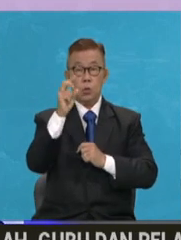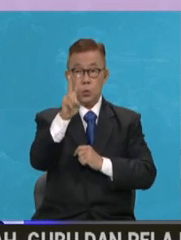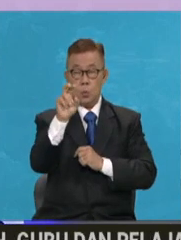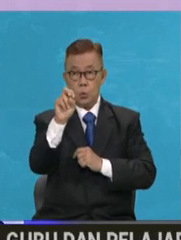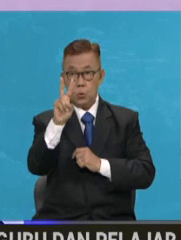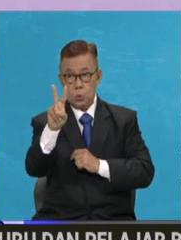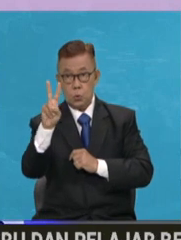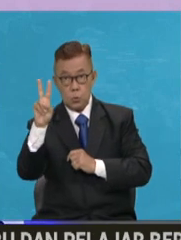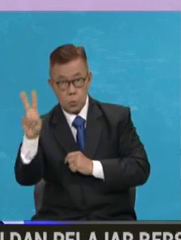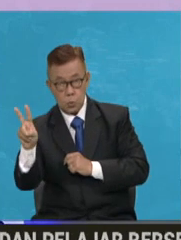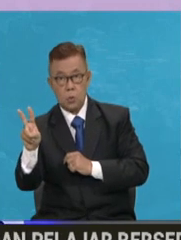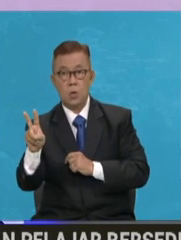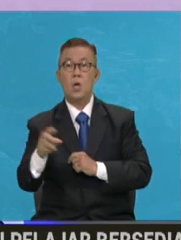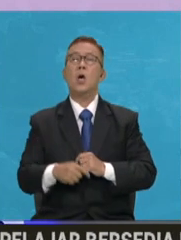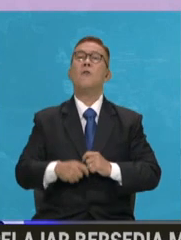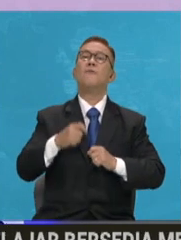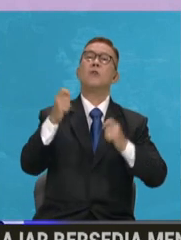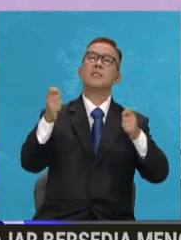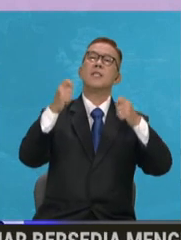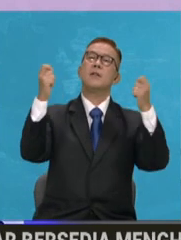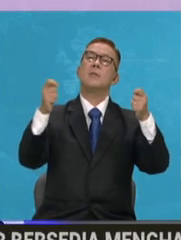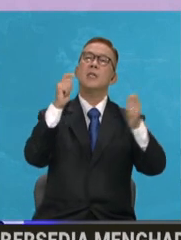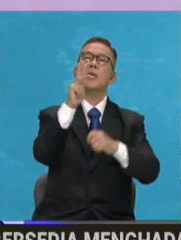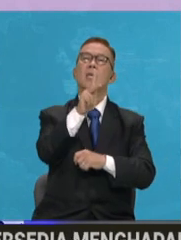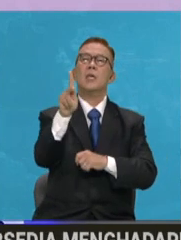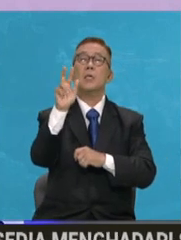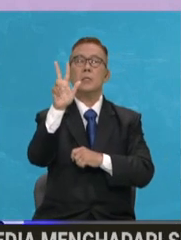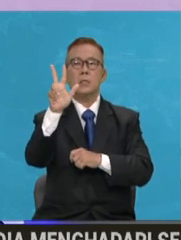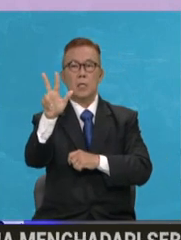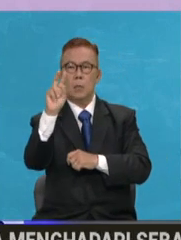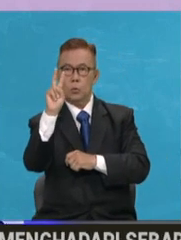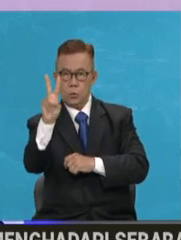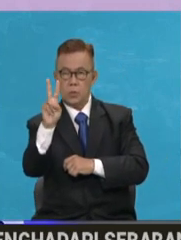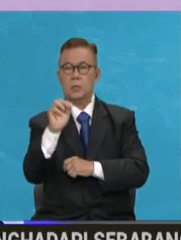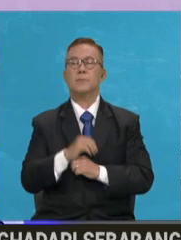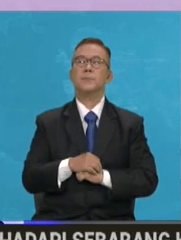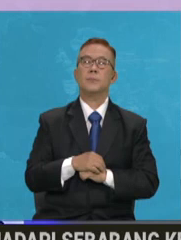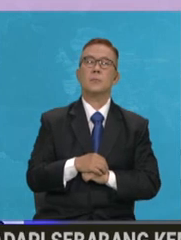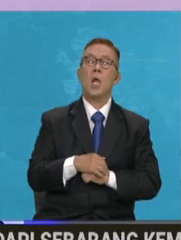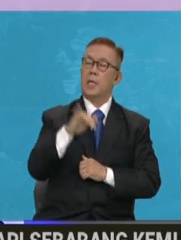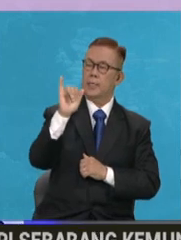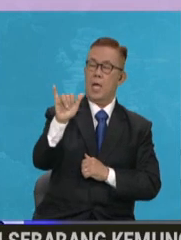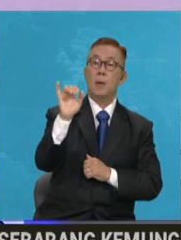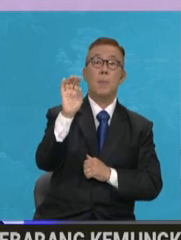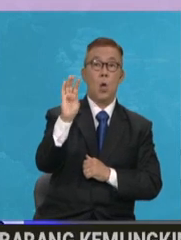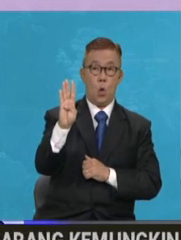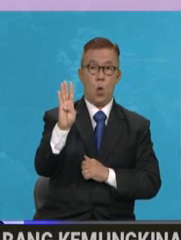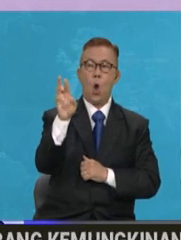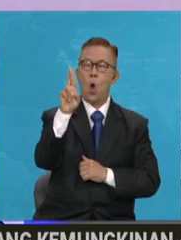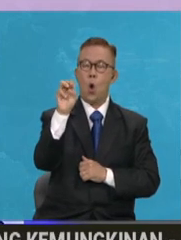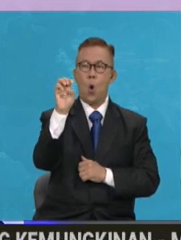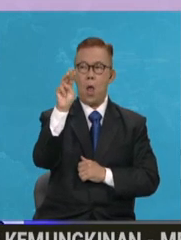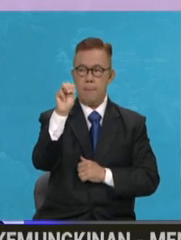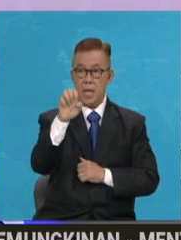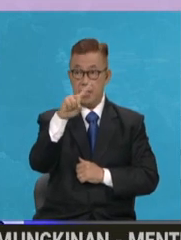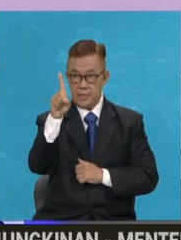bersepeda sambutan hari guru ke-32 pagi tadi yang terhormat Datin Sri Setia Doktor dayang hajar romaizah